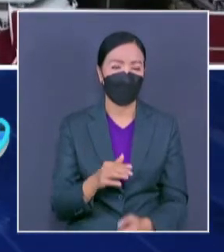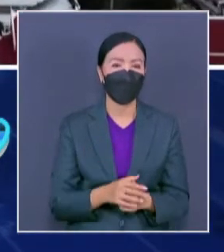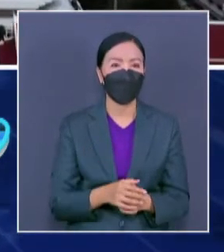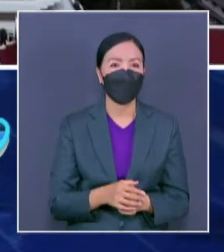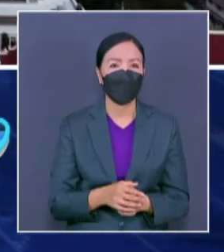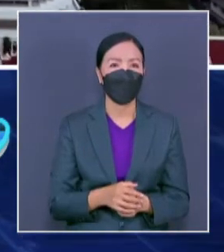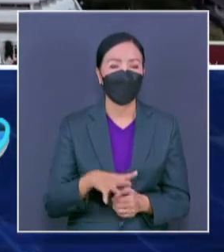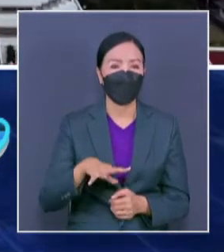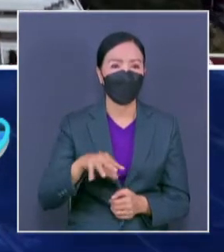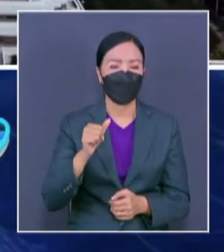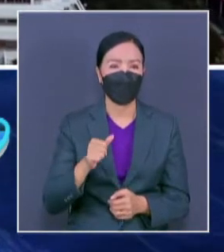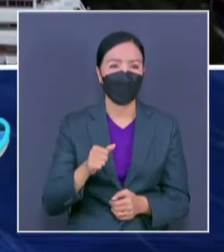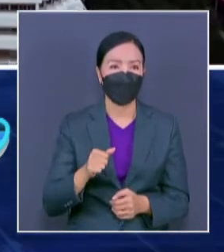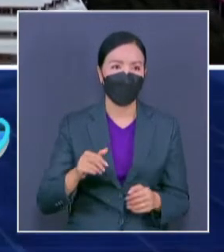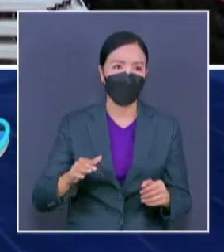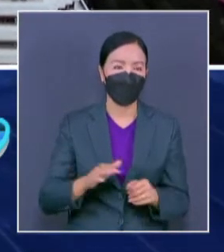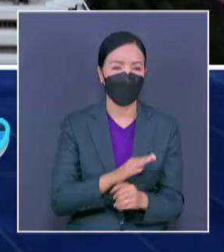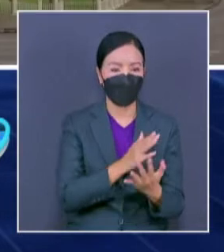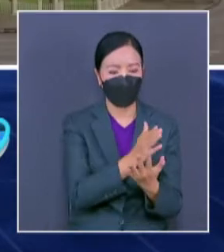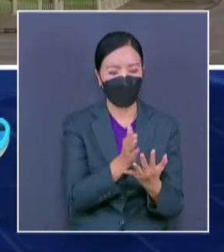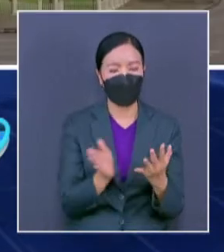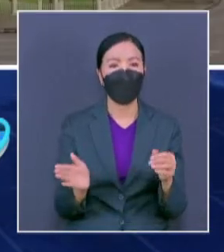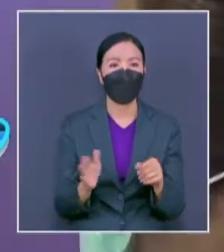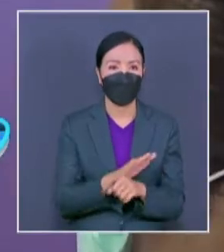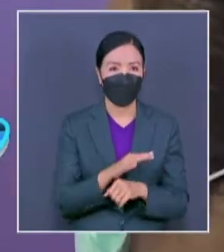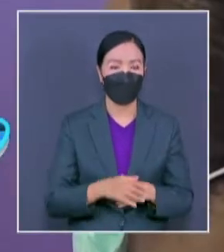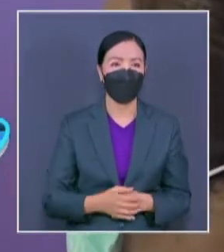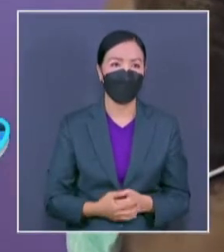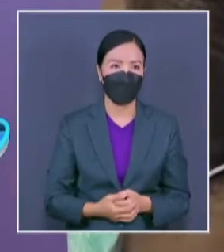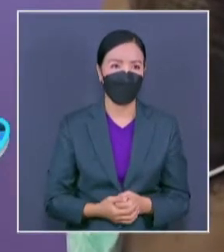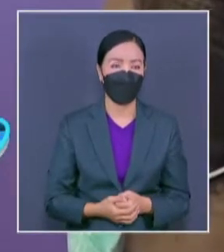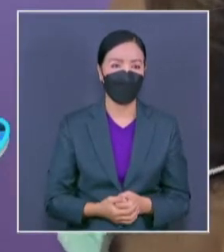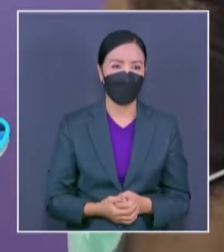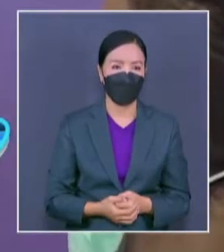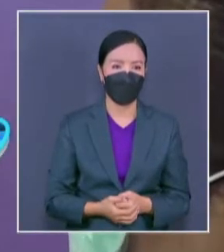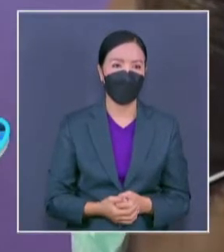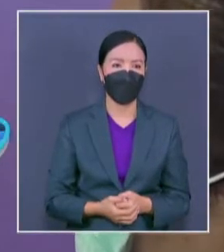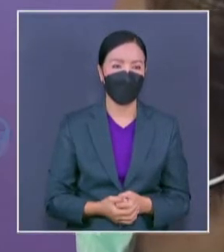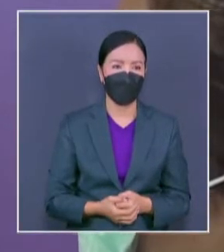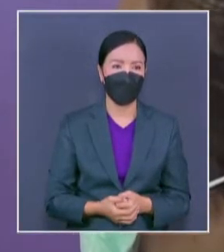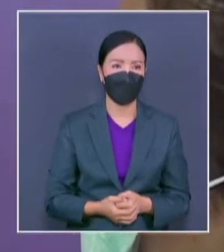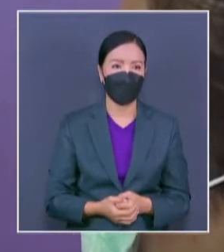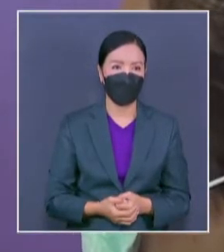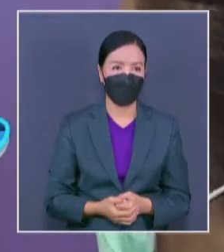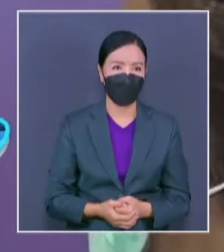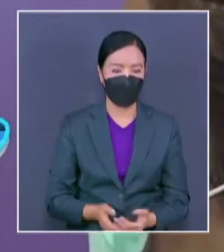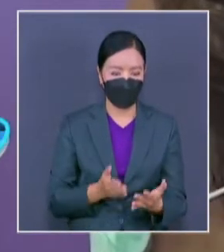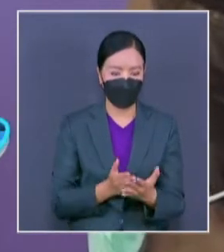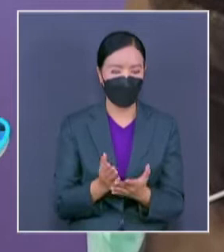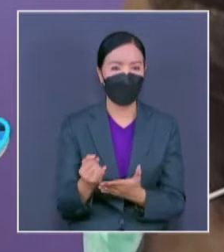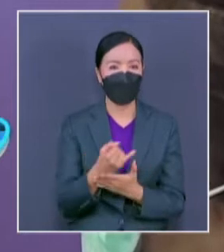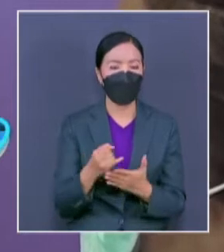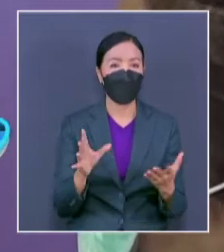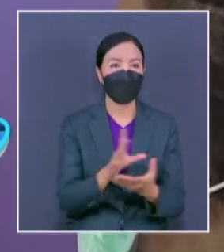เมืองหลวงที่ครบในทุกมิติครับ แง่มุมศิลปะวัฒนธรรมเนี่ยเราถือว่าการใช้คำว่ามหานครเนี่ยน